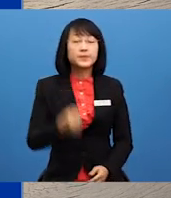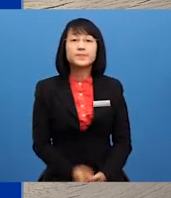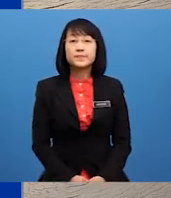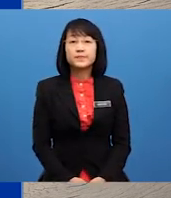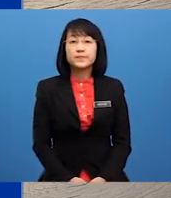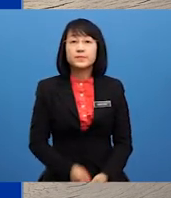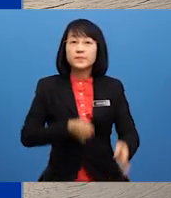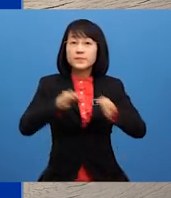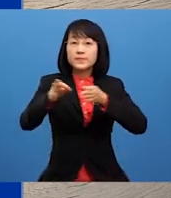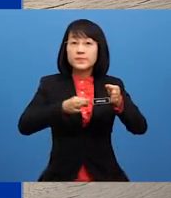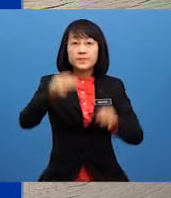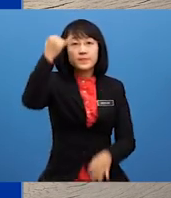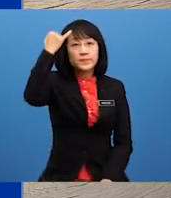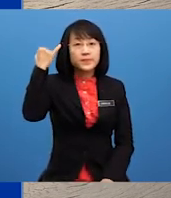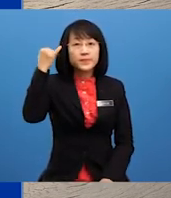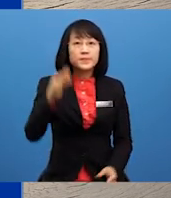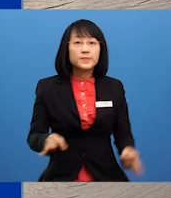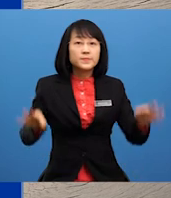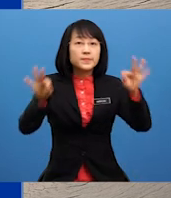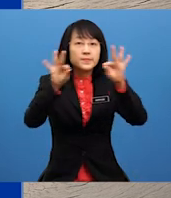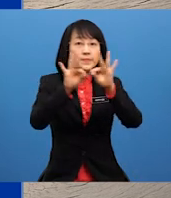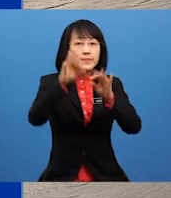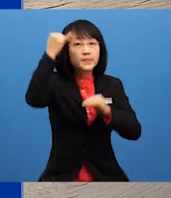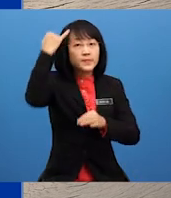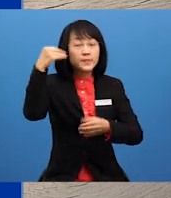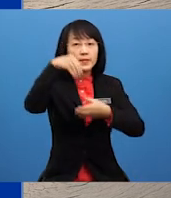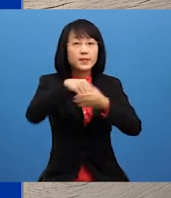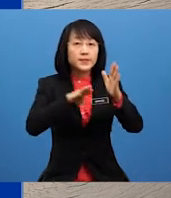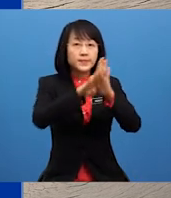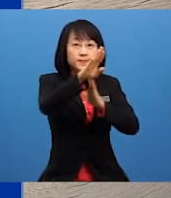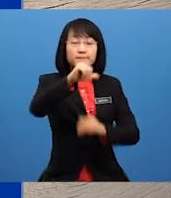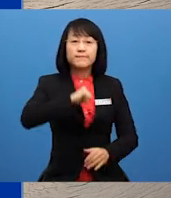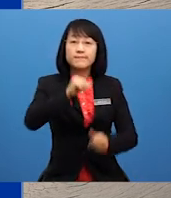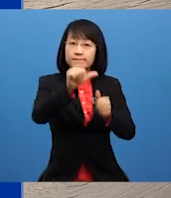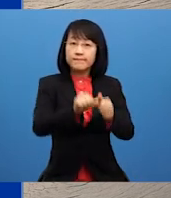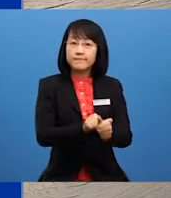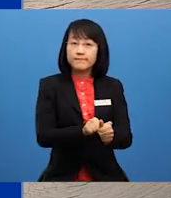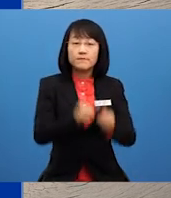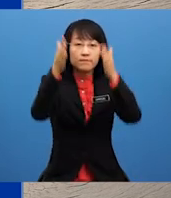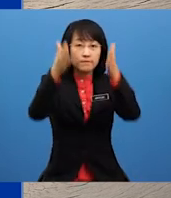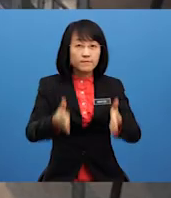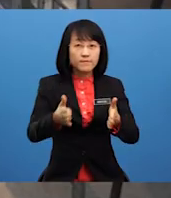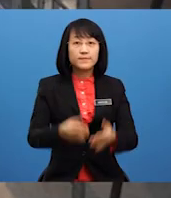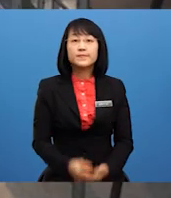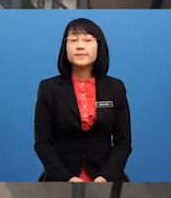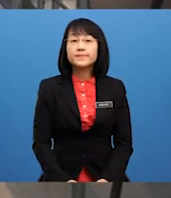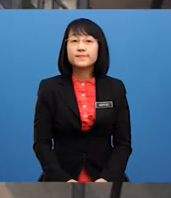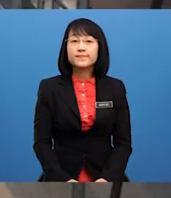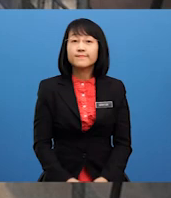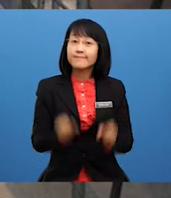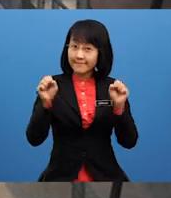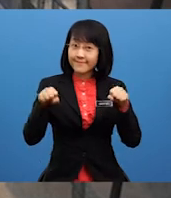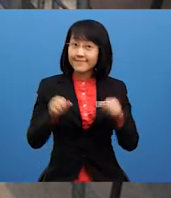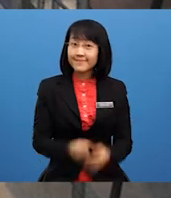pelajar dapat menerangkan kepentingan ilmu dalam memartabatkan diri setiap insan. Boleh ya